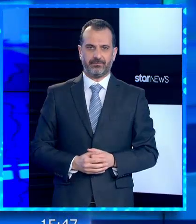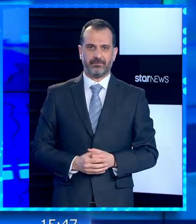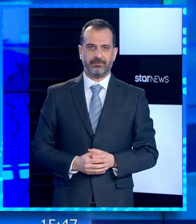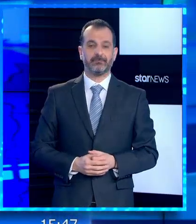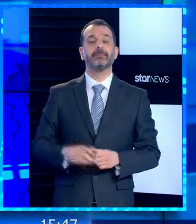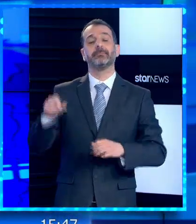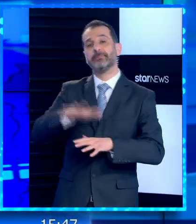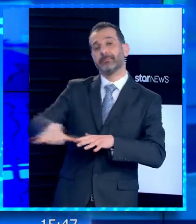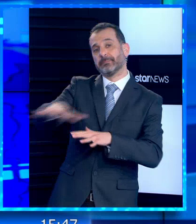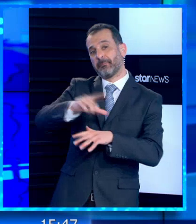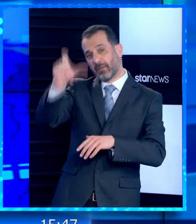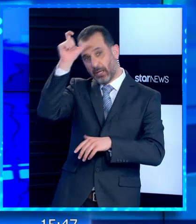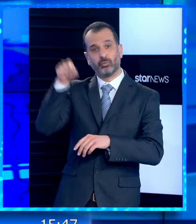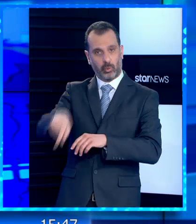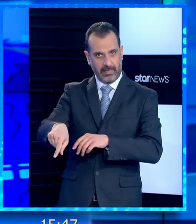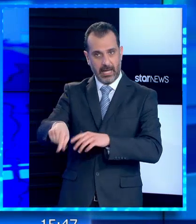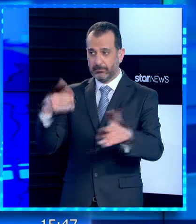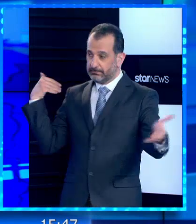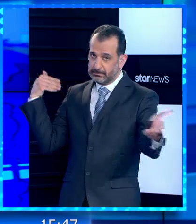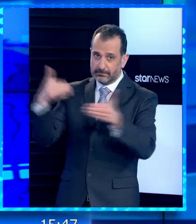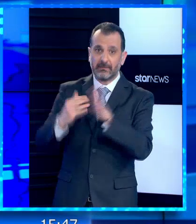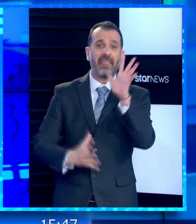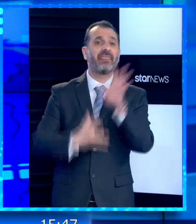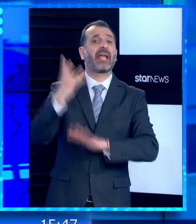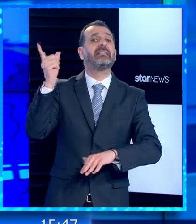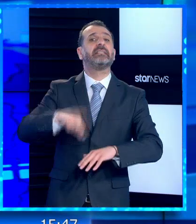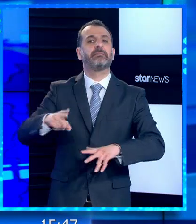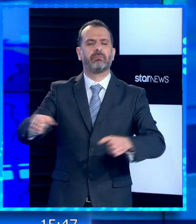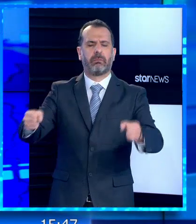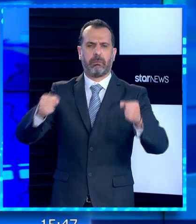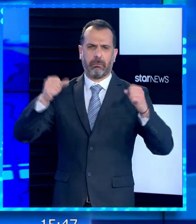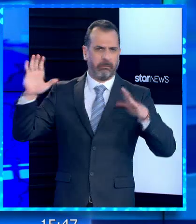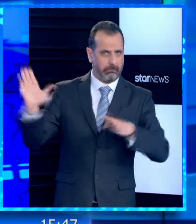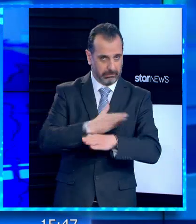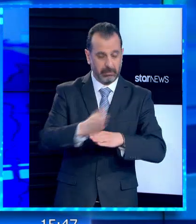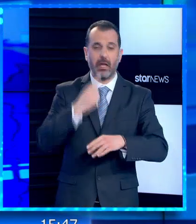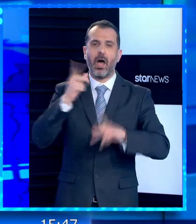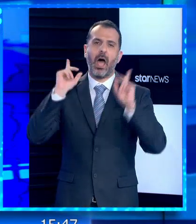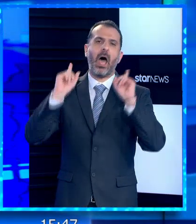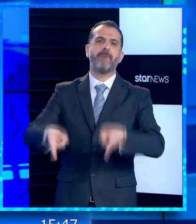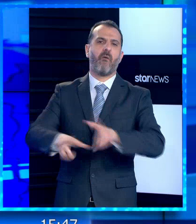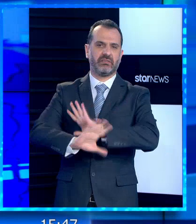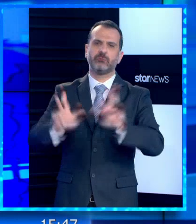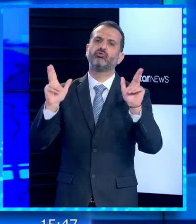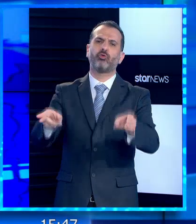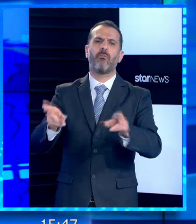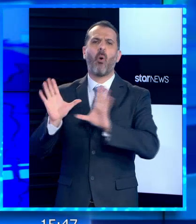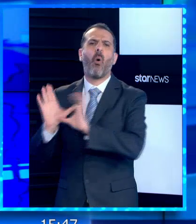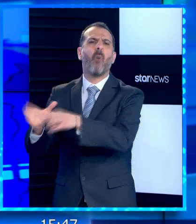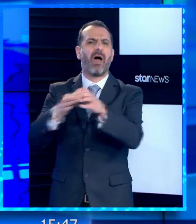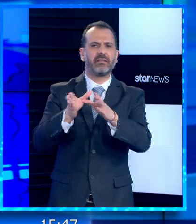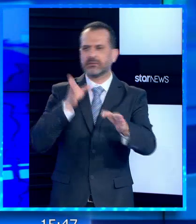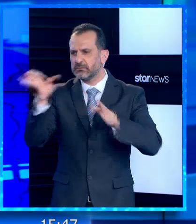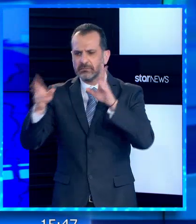Η Τουρκία, κυρίες και κύριοι, αποφάσισε 14 ημέρες μετά το σεισμό της 6ης Φεβρουαρίου να σταματήσει τις επιχειρήσεις έρευνας και